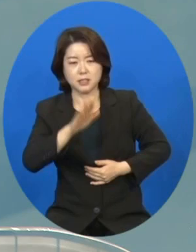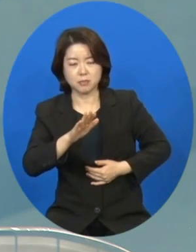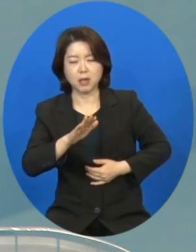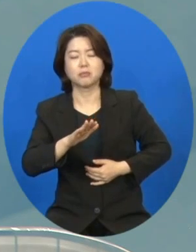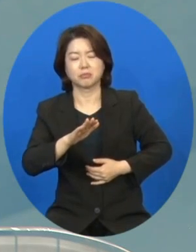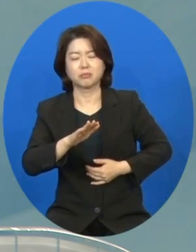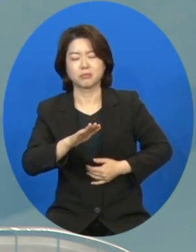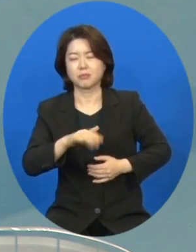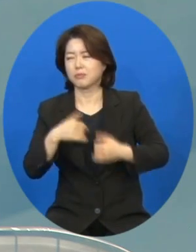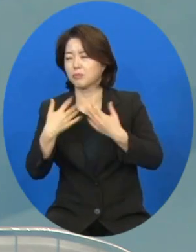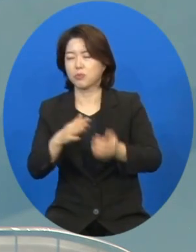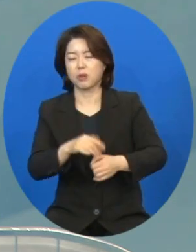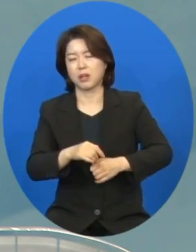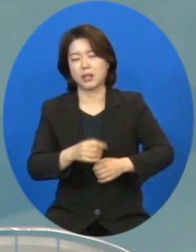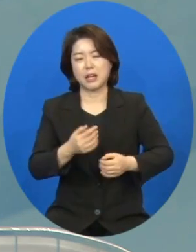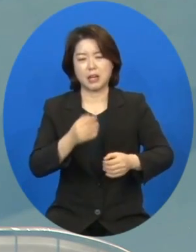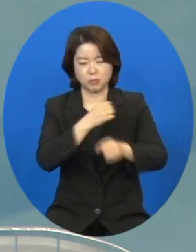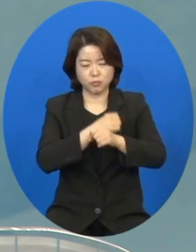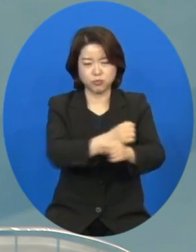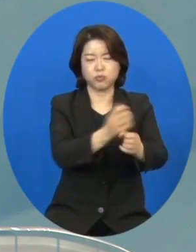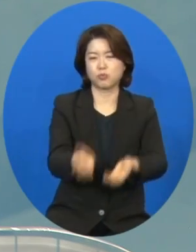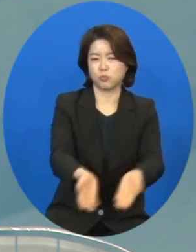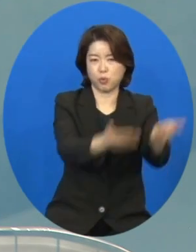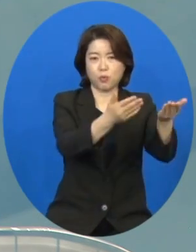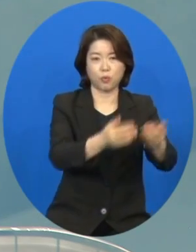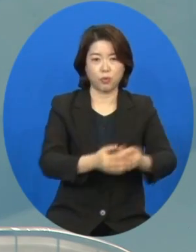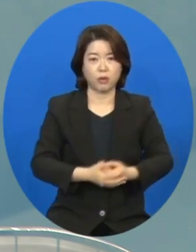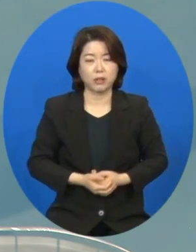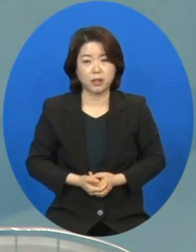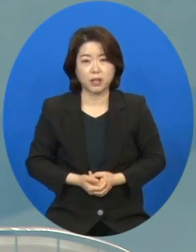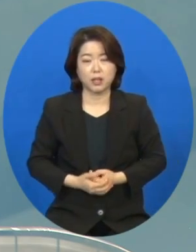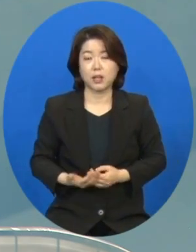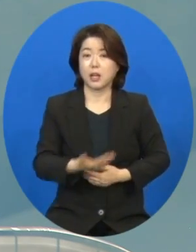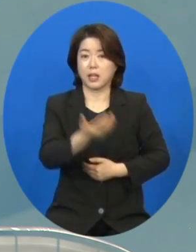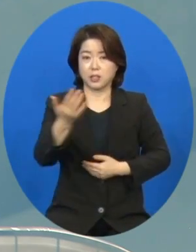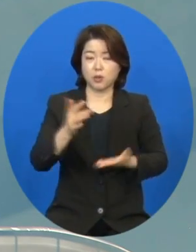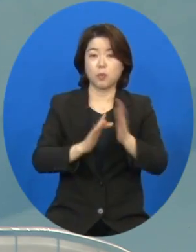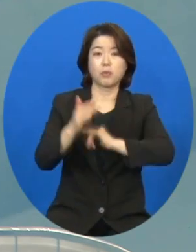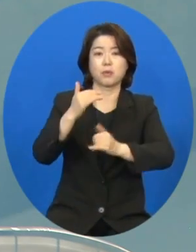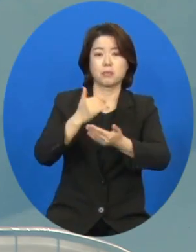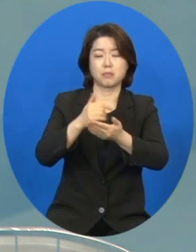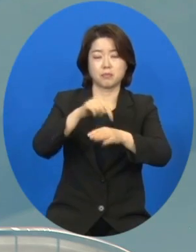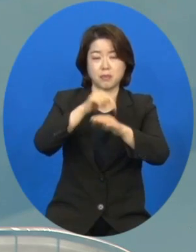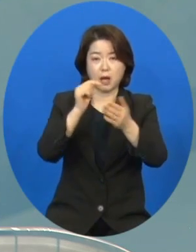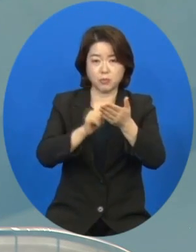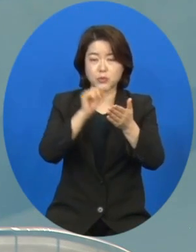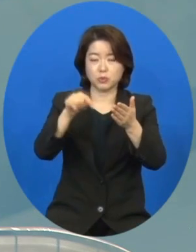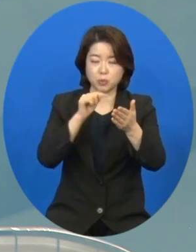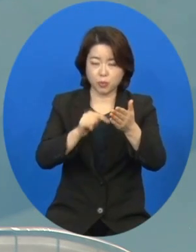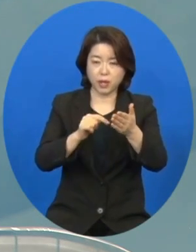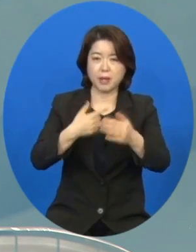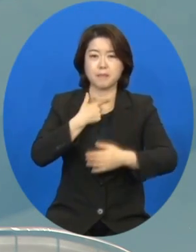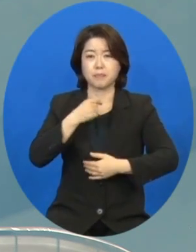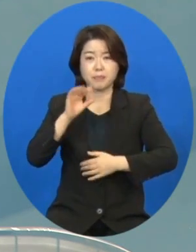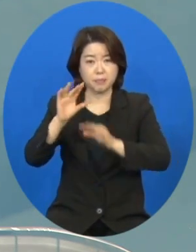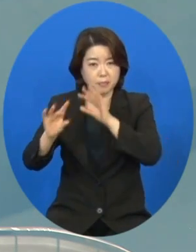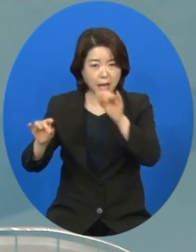거예요. 여러분 마음의 갈망이 아무것도 아닌 거 아닙니다. 우리도